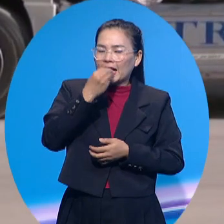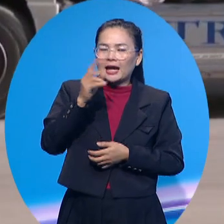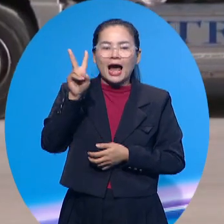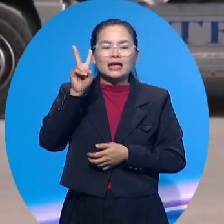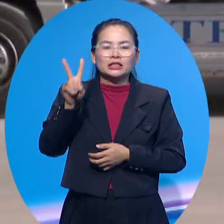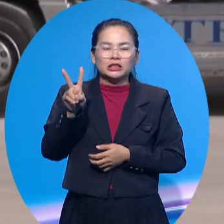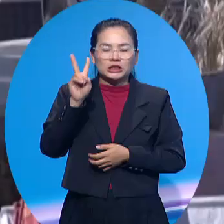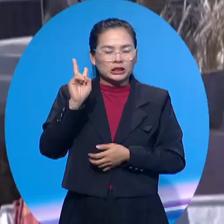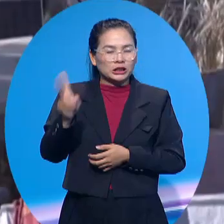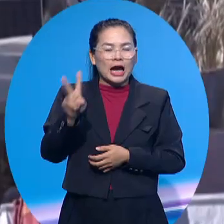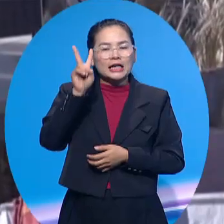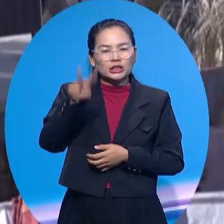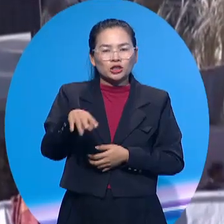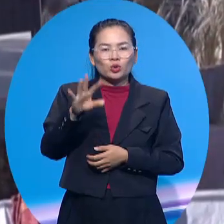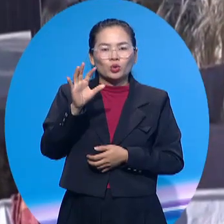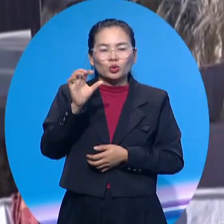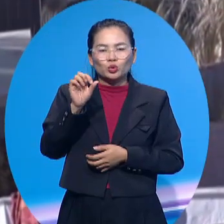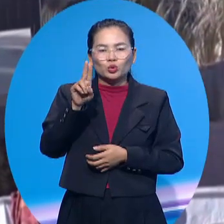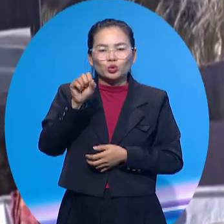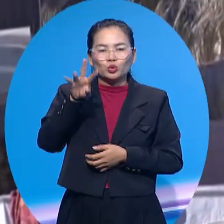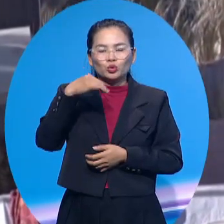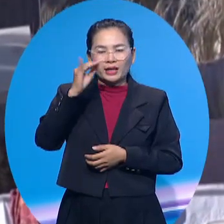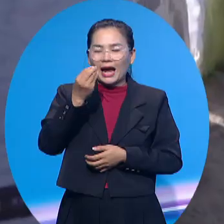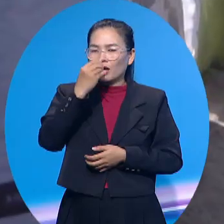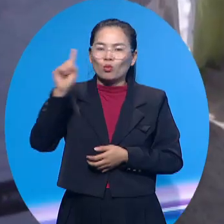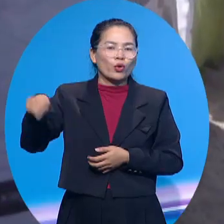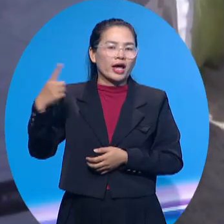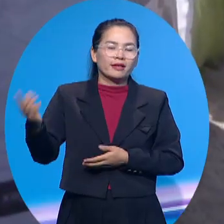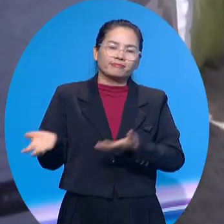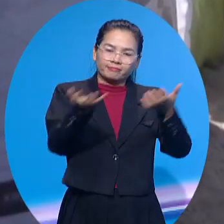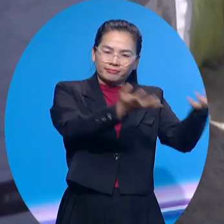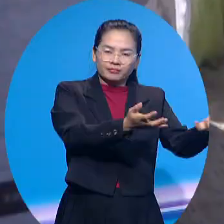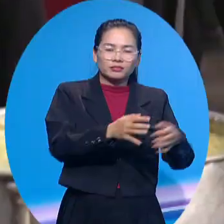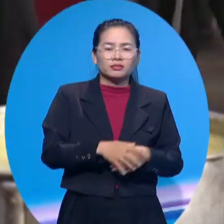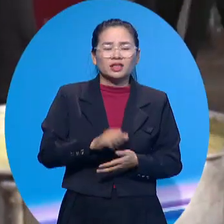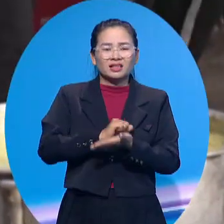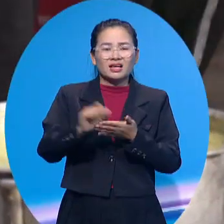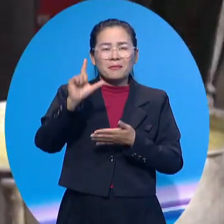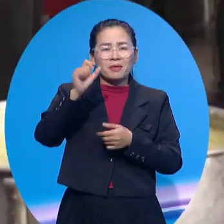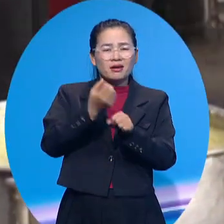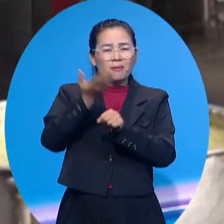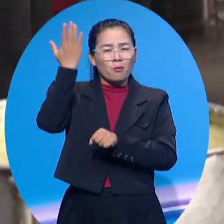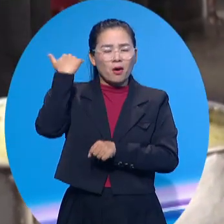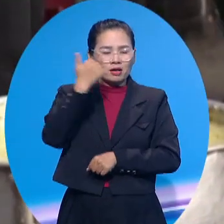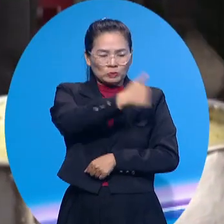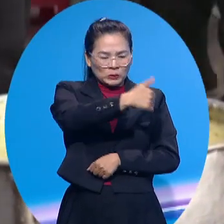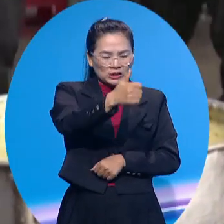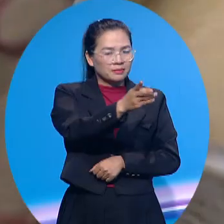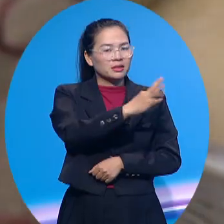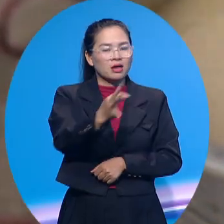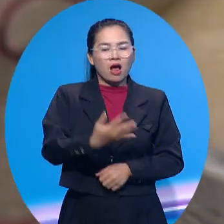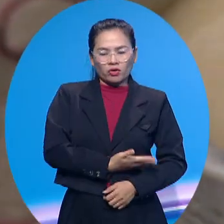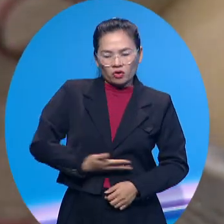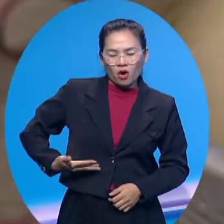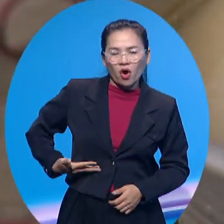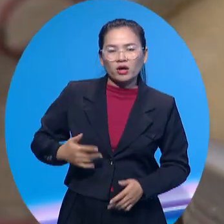Gaza. Kể từ khi Israel tiến hành chiến dịch quân sự chống lại Hamas tháng 10 năm ngoái, khoảng 2,3 triệu người ở Gaza rơi vào